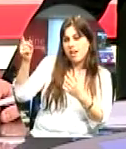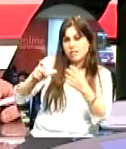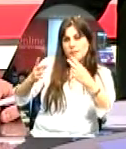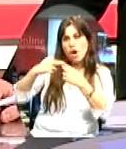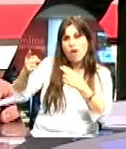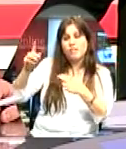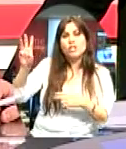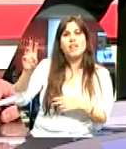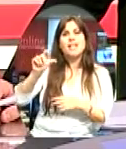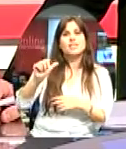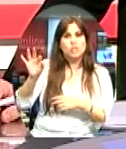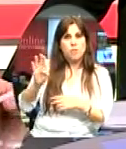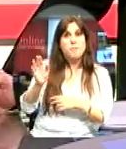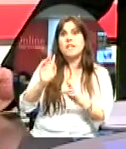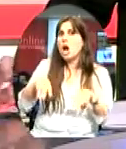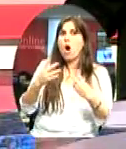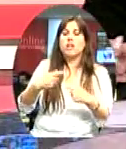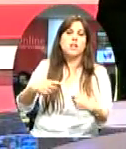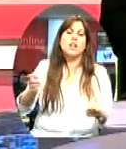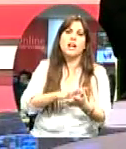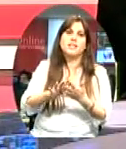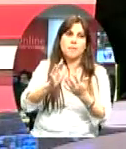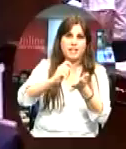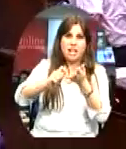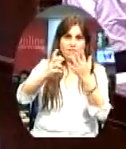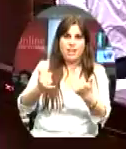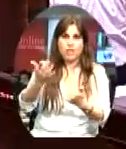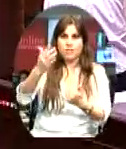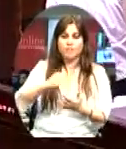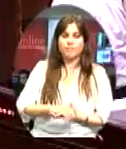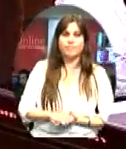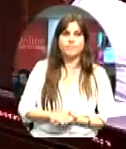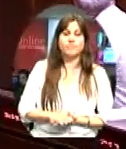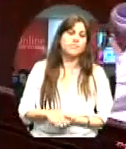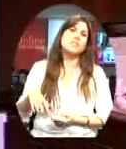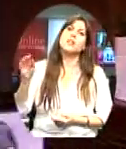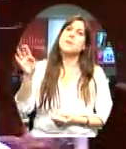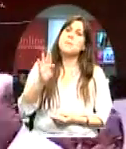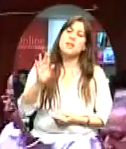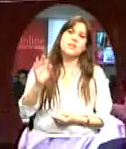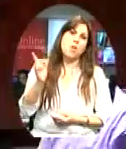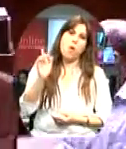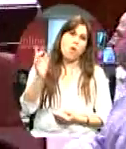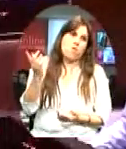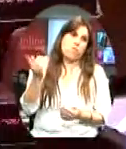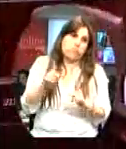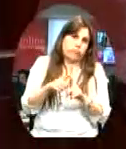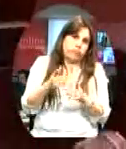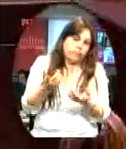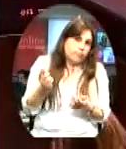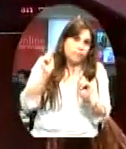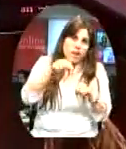לא יוכל להימסר יותר בחינם. הכתבה של צחי כהן. בנימין נתניהו לא מטריח את עצמו הרבה פעמים להצבעות